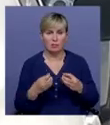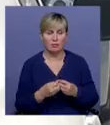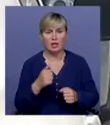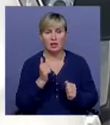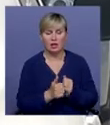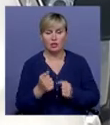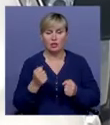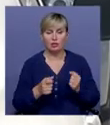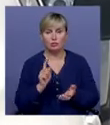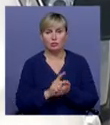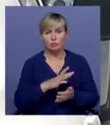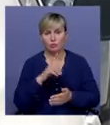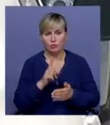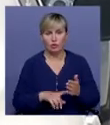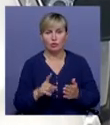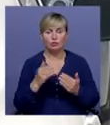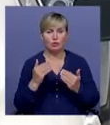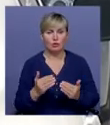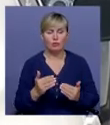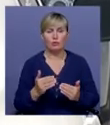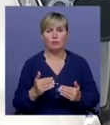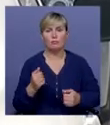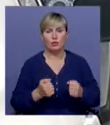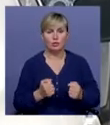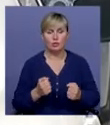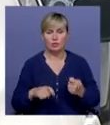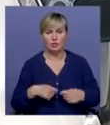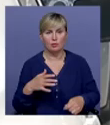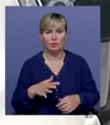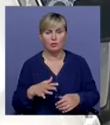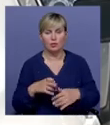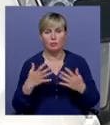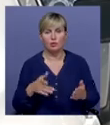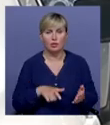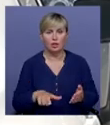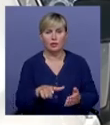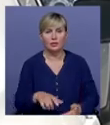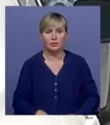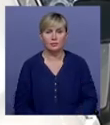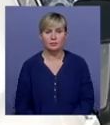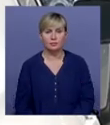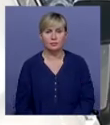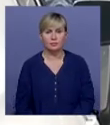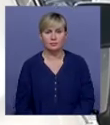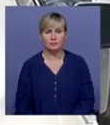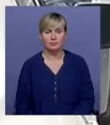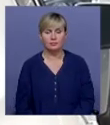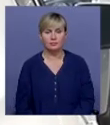каждый автолюбитель должен быть уверен что его железный конь не подведет на большой дороге за татьяна ваарси саня баев телеканал